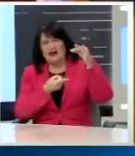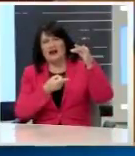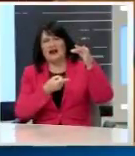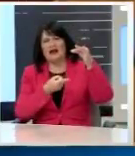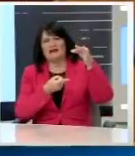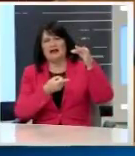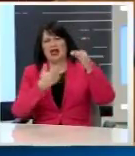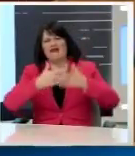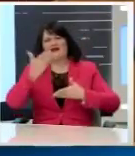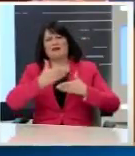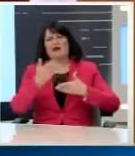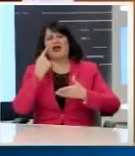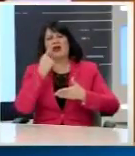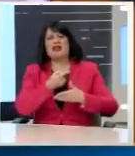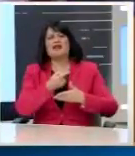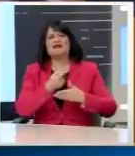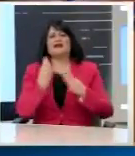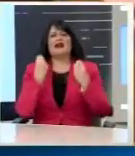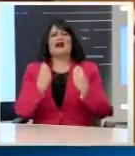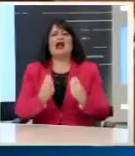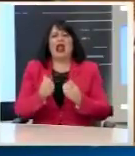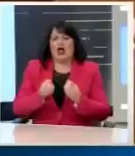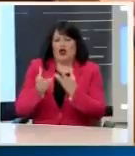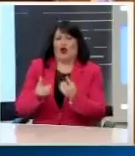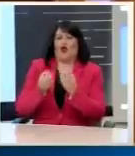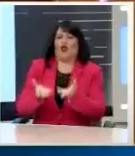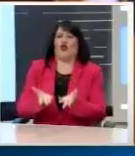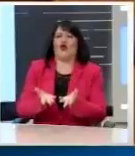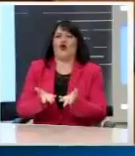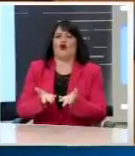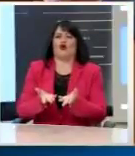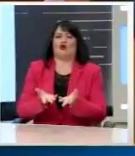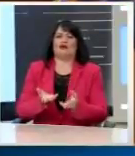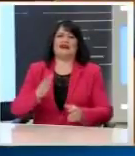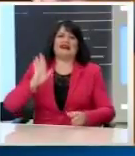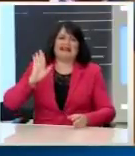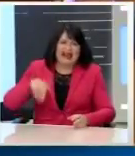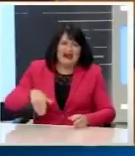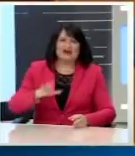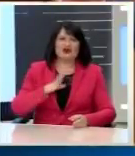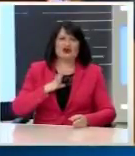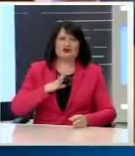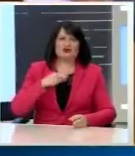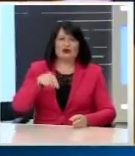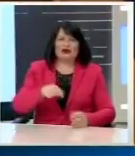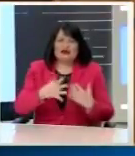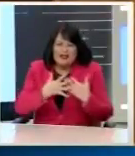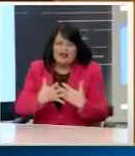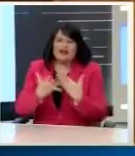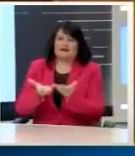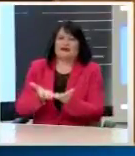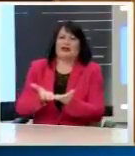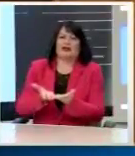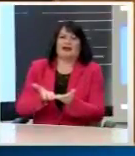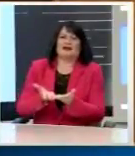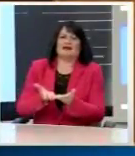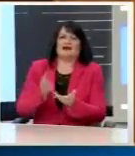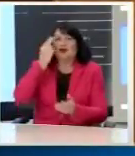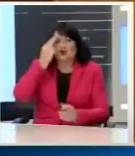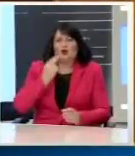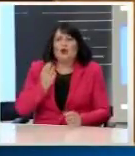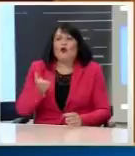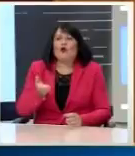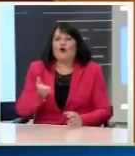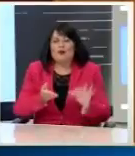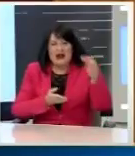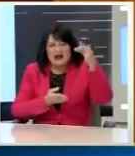σας υποστηρίζουνε, του κάνουν ένα μεγάλο δώρο. Και ο τελευταίος πολίτης σήμερα θα το συμπαθήσει, τον Παναγιώτη τον Κουρουπλή, με